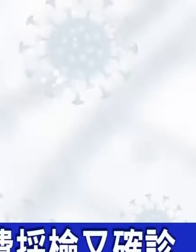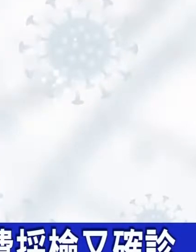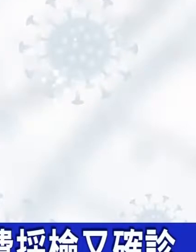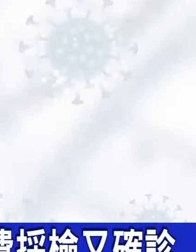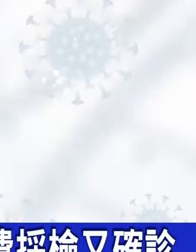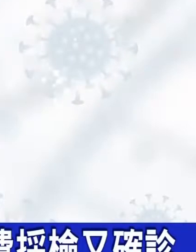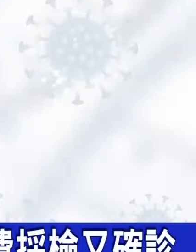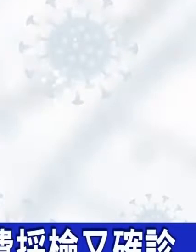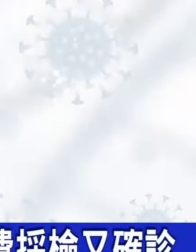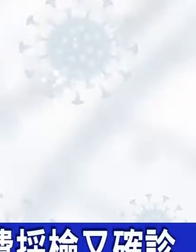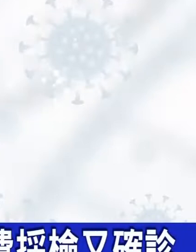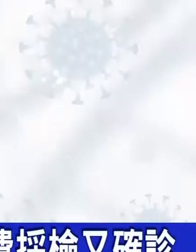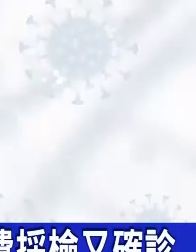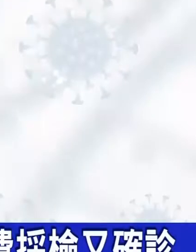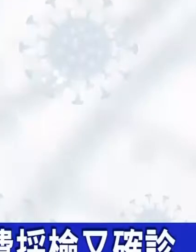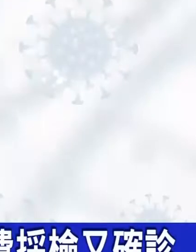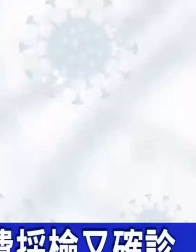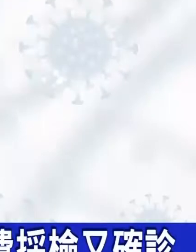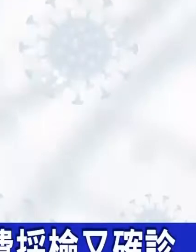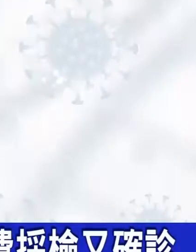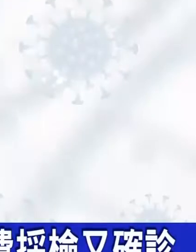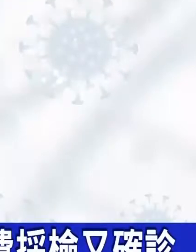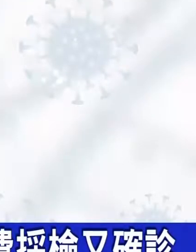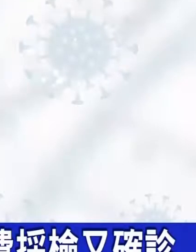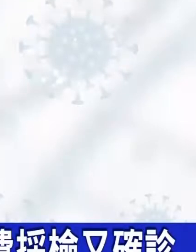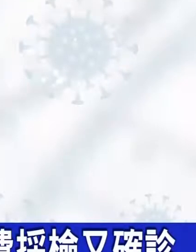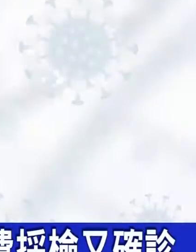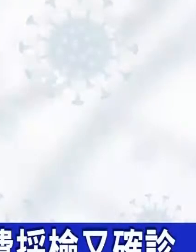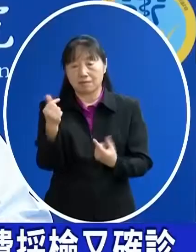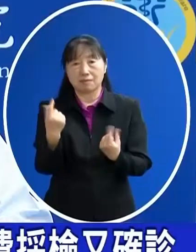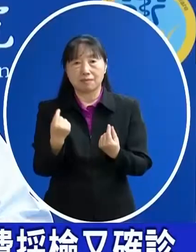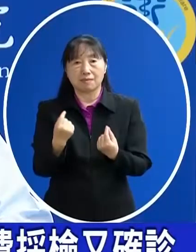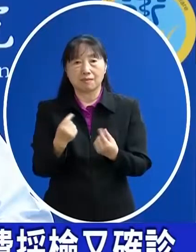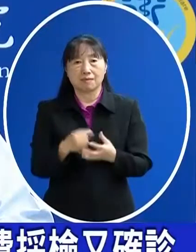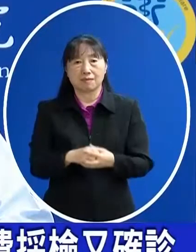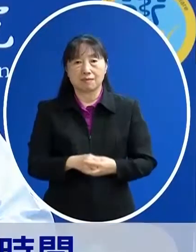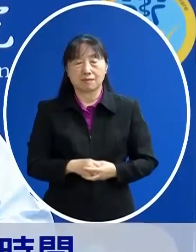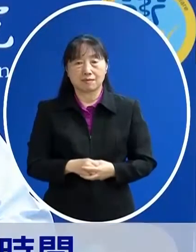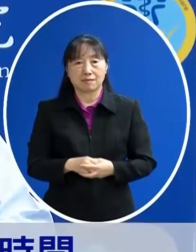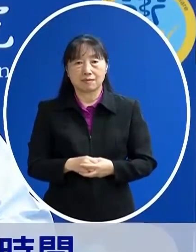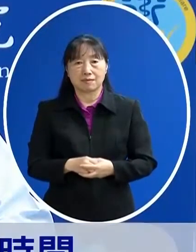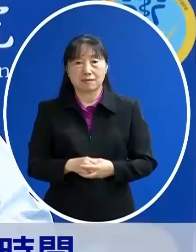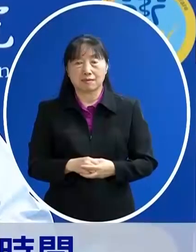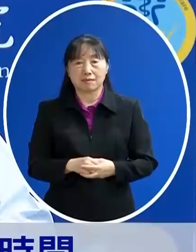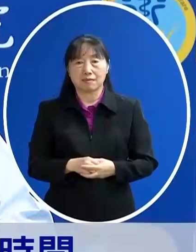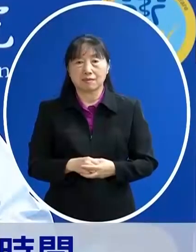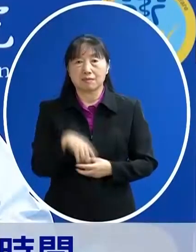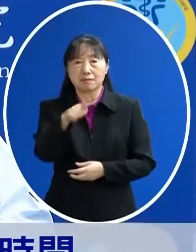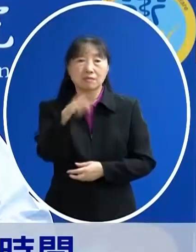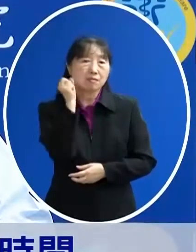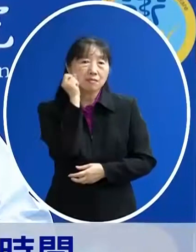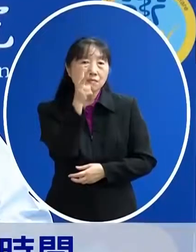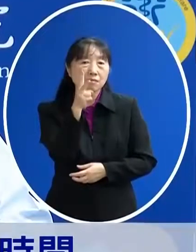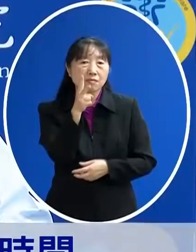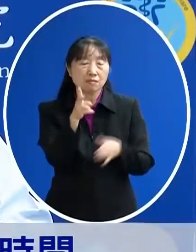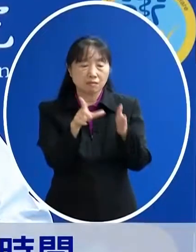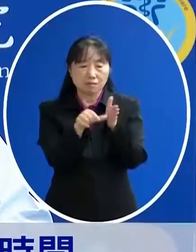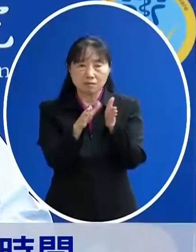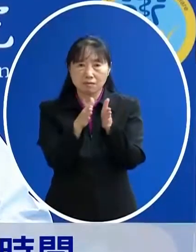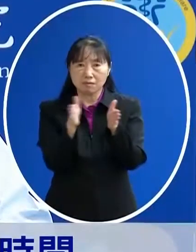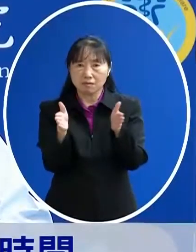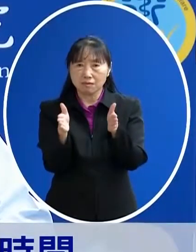在感染初期。这个结果也让指挥中心很惊讶。 理论上，已经2个多月的时